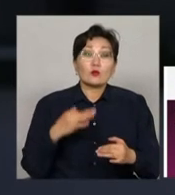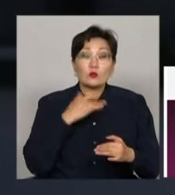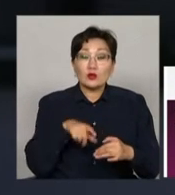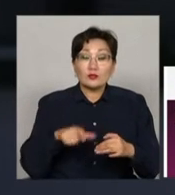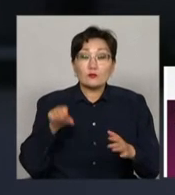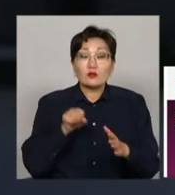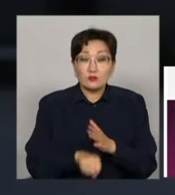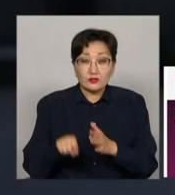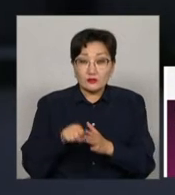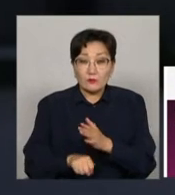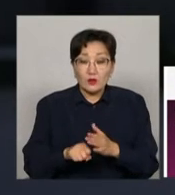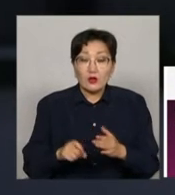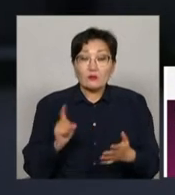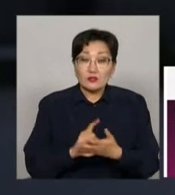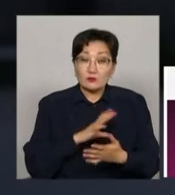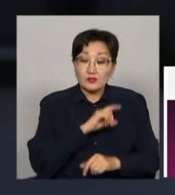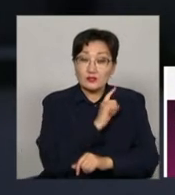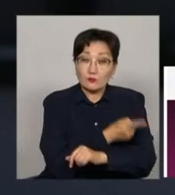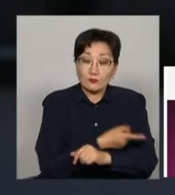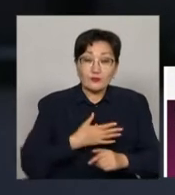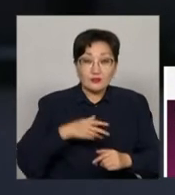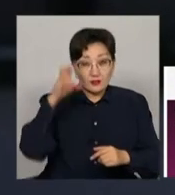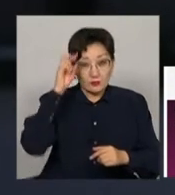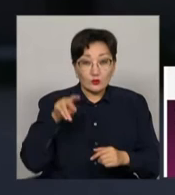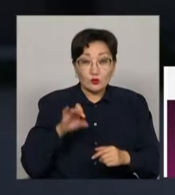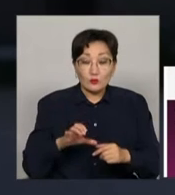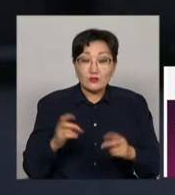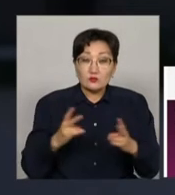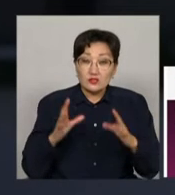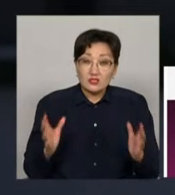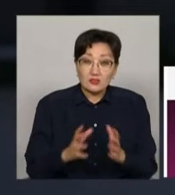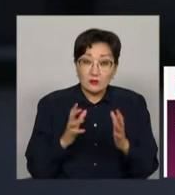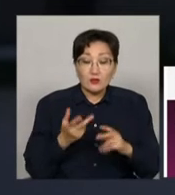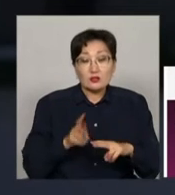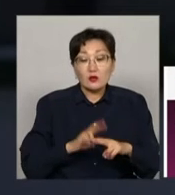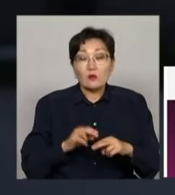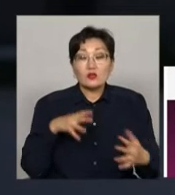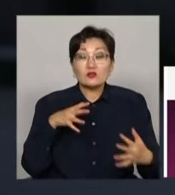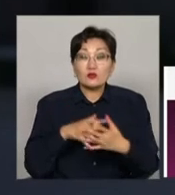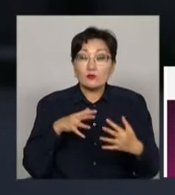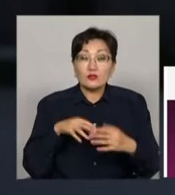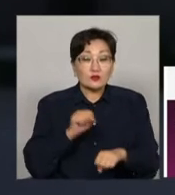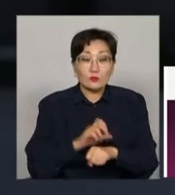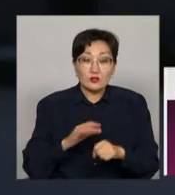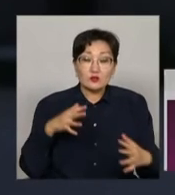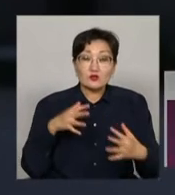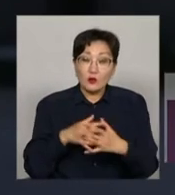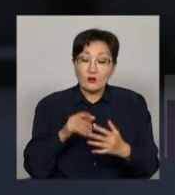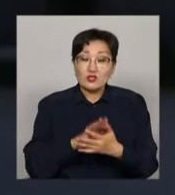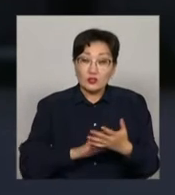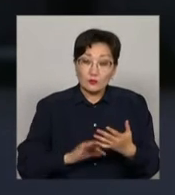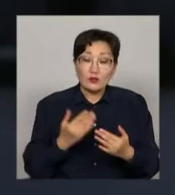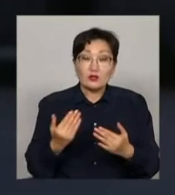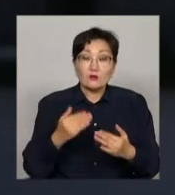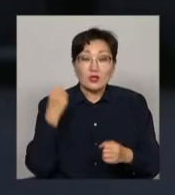жатырмыз. Соған қарамастан мықты болуымыз керек. Бұл біздің ел. Донбасты сақтап қалу міндетіміз. Сондықтан тойтарысты доғармай, жаумен күресті жалғастырсақ,